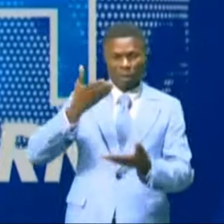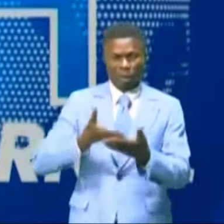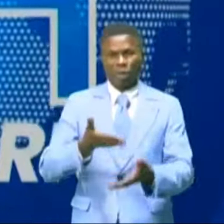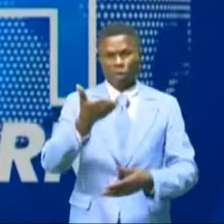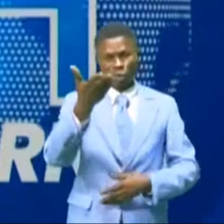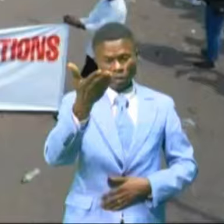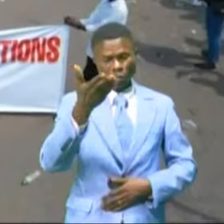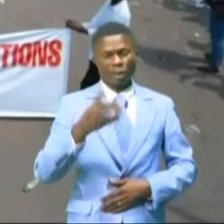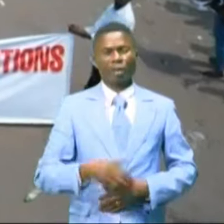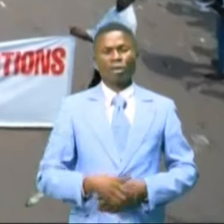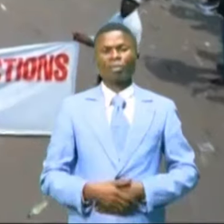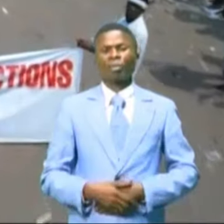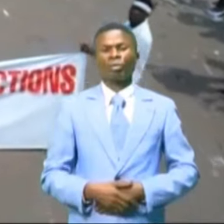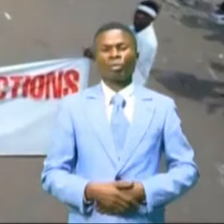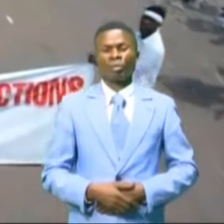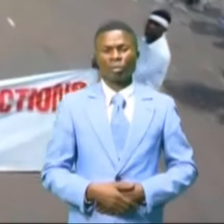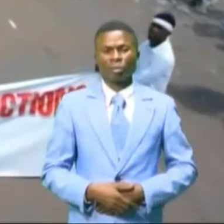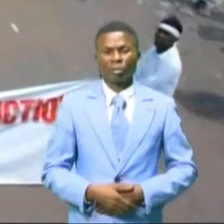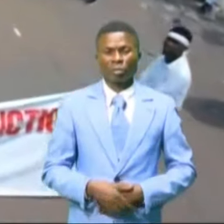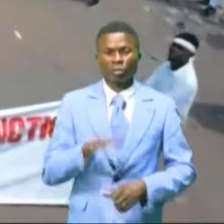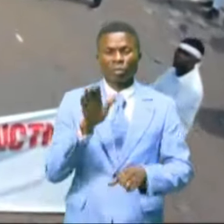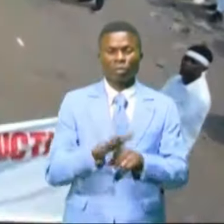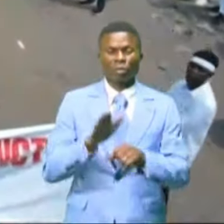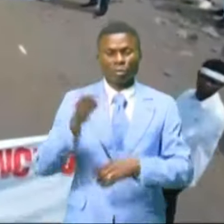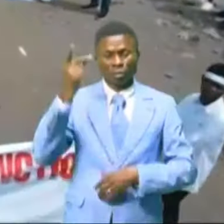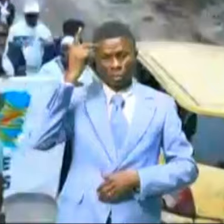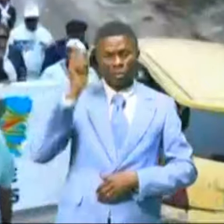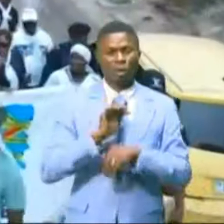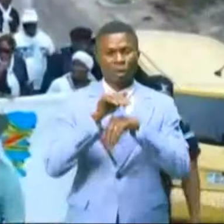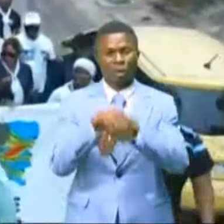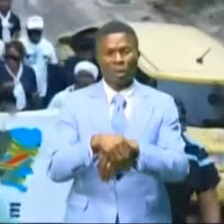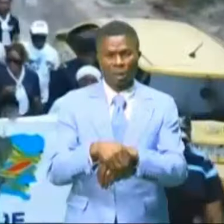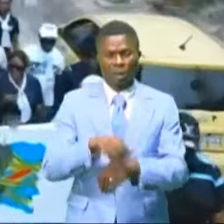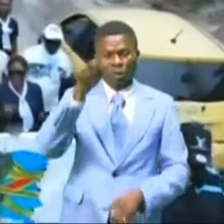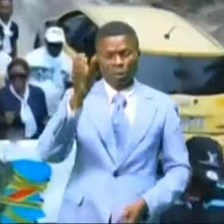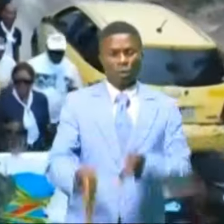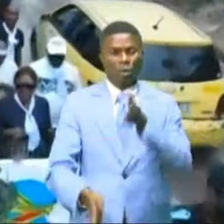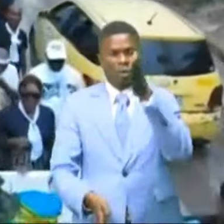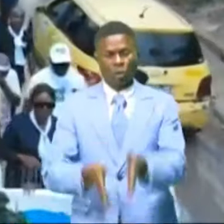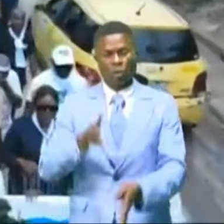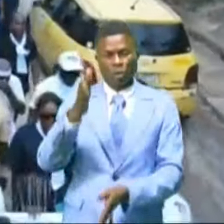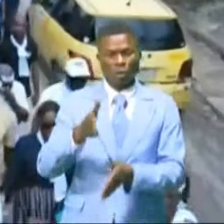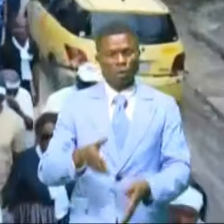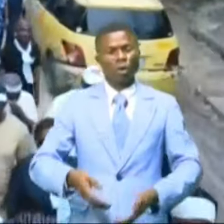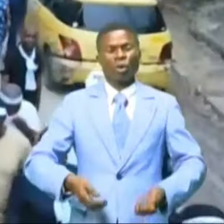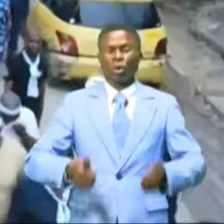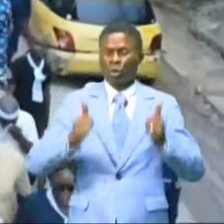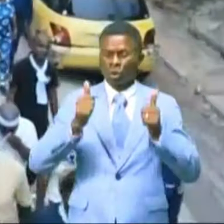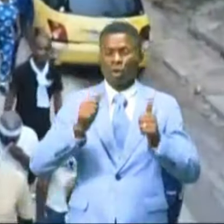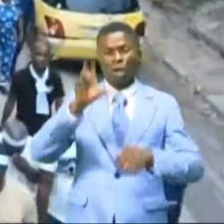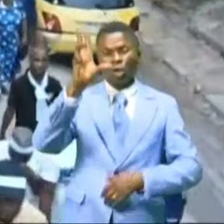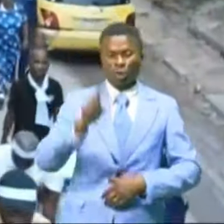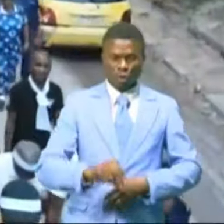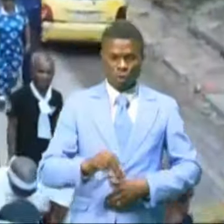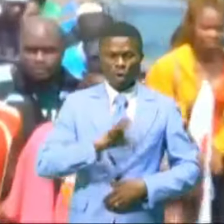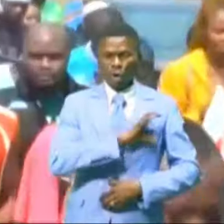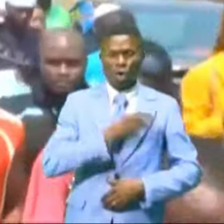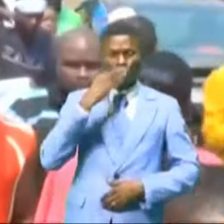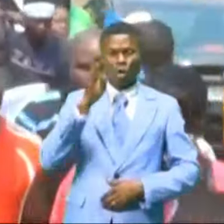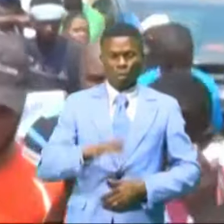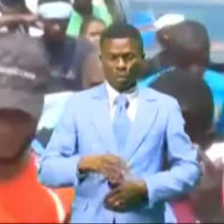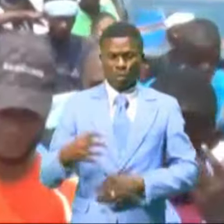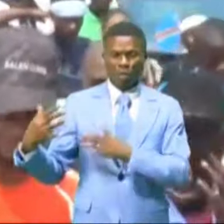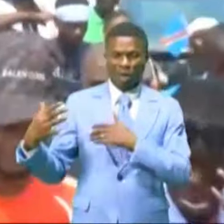Reportage. Des milliers de Quinois ont pris part à cette marche de protestation pour dire non aux actes de barbarie